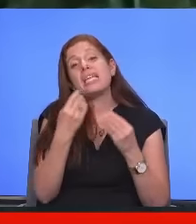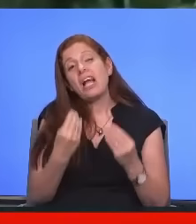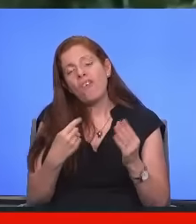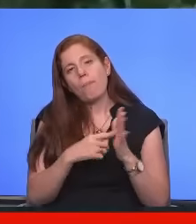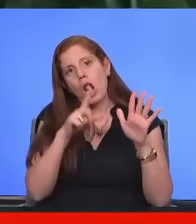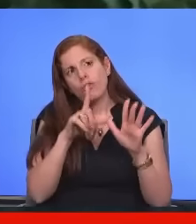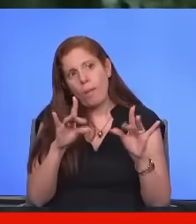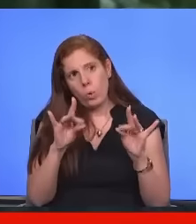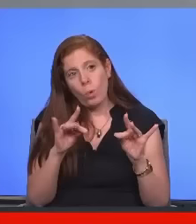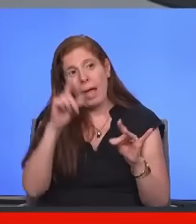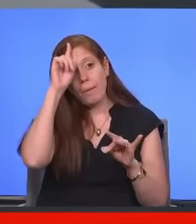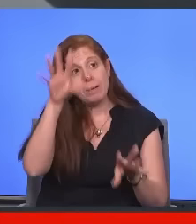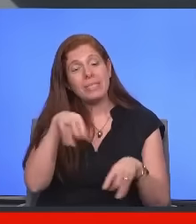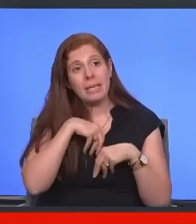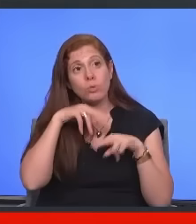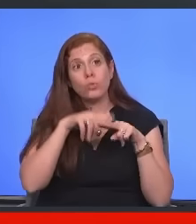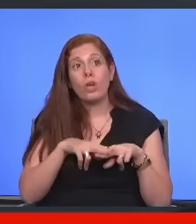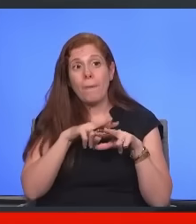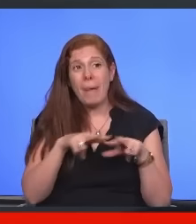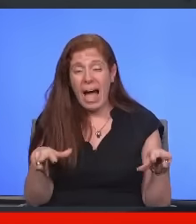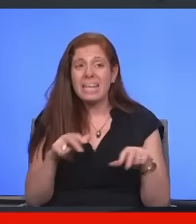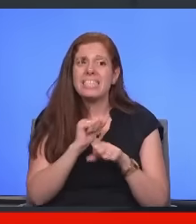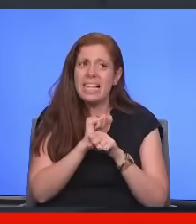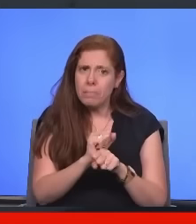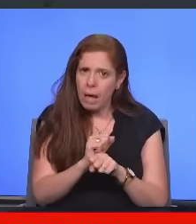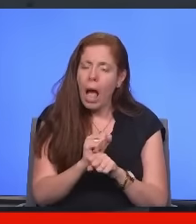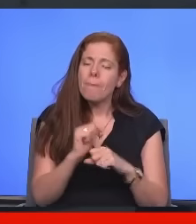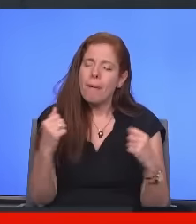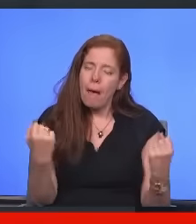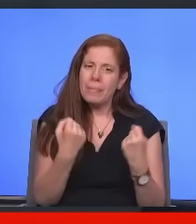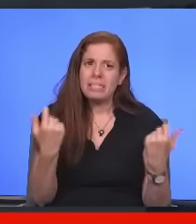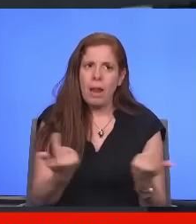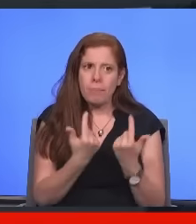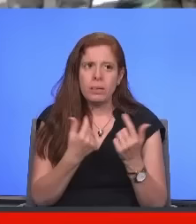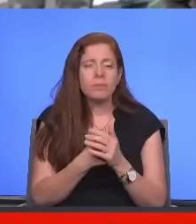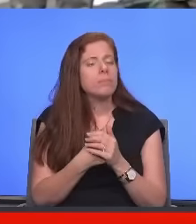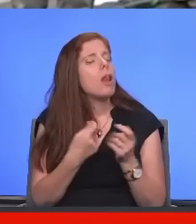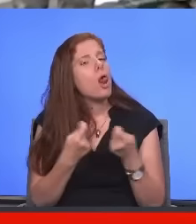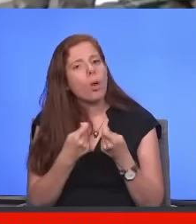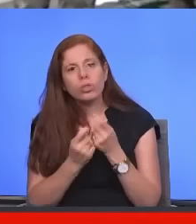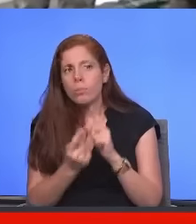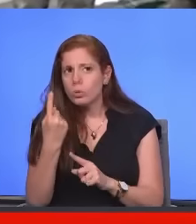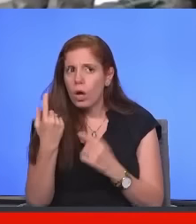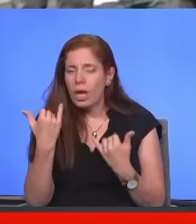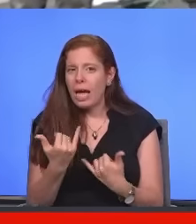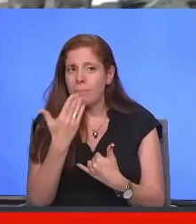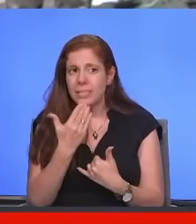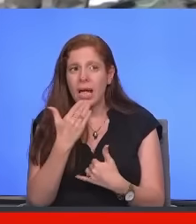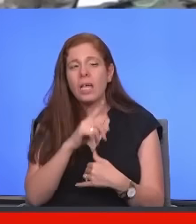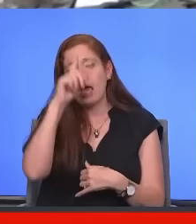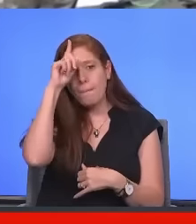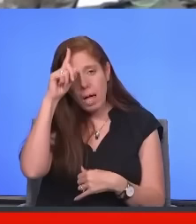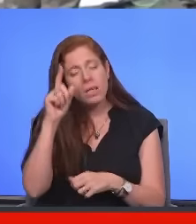הסכימו שיישאר בארץ לתמיכה במאמץ המלחמתי. ללא קשר למה שקורה כרגע במדינת ישראל, גרמניה עומדת לצד